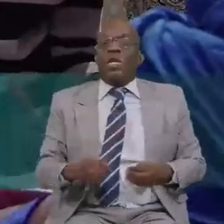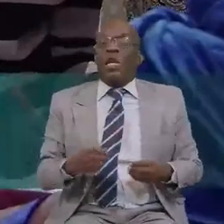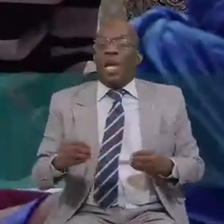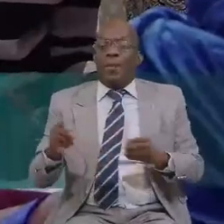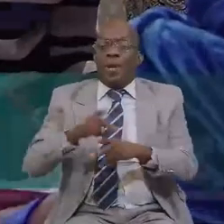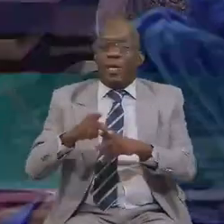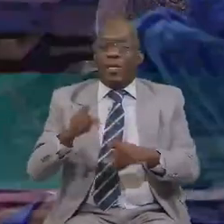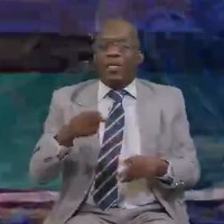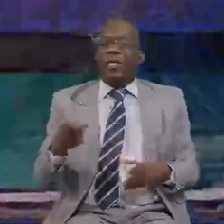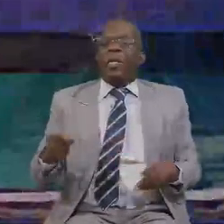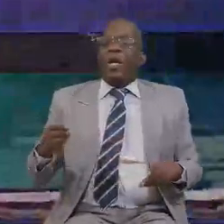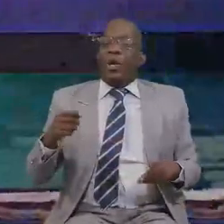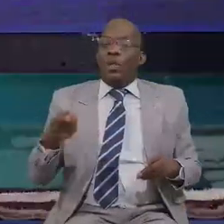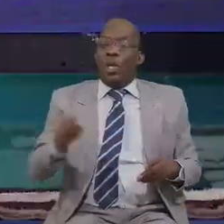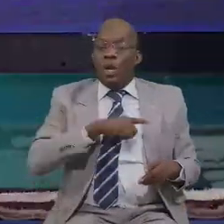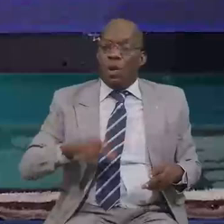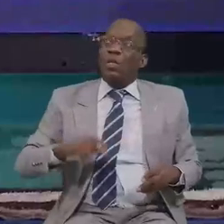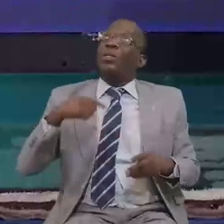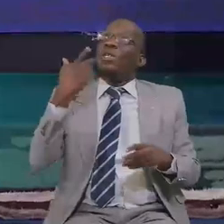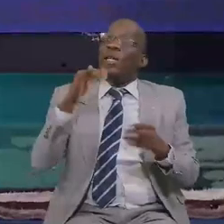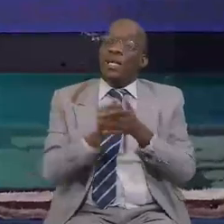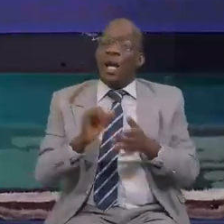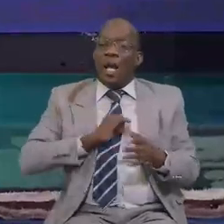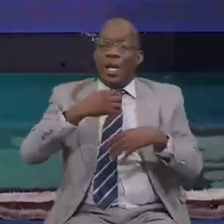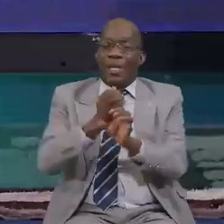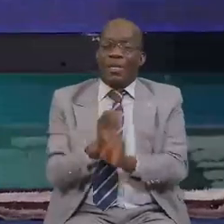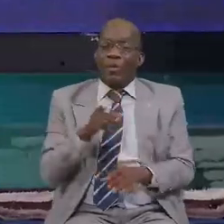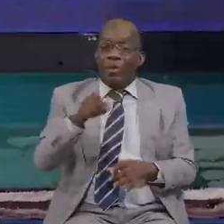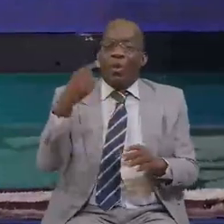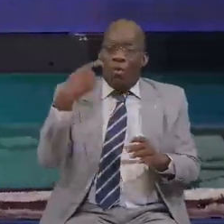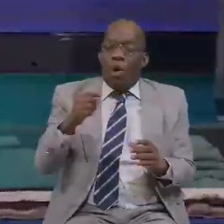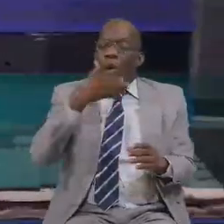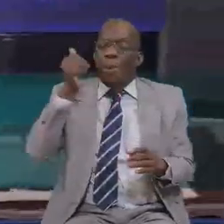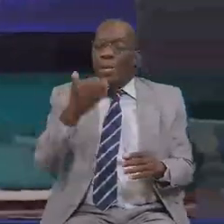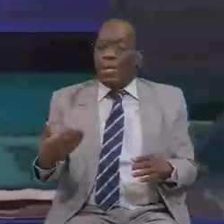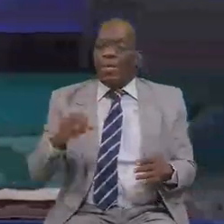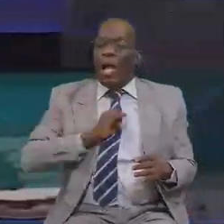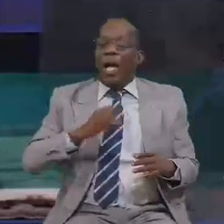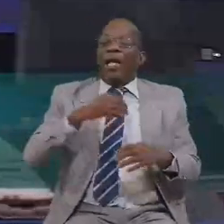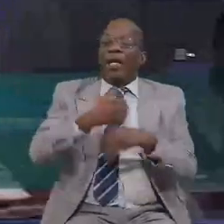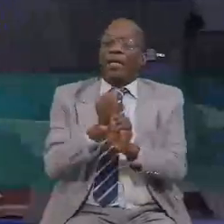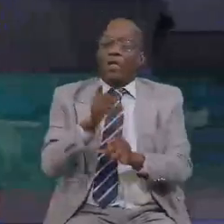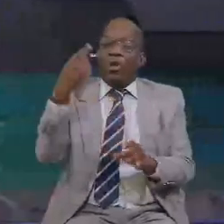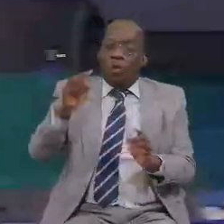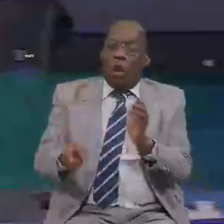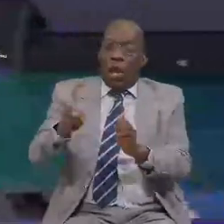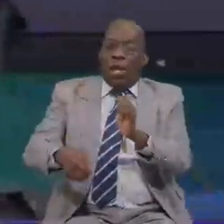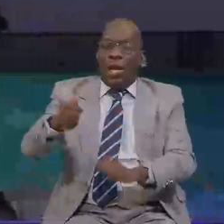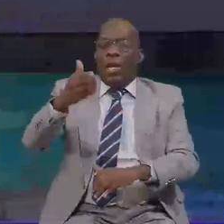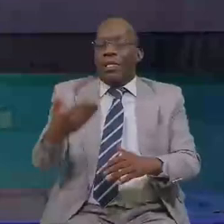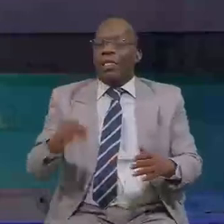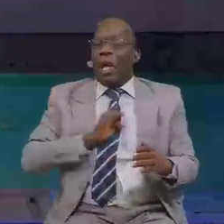t'ai créé pour une meilleure vie, je t'ai créé pour une chose plus élevée, je t'ai créé pour quelque chose de